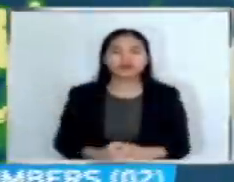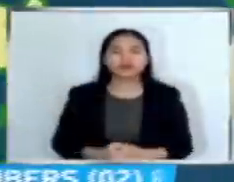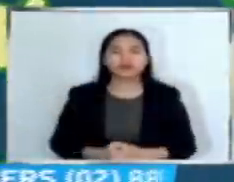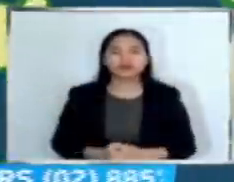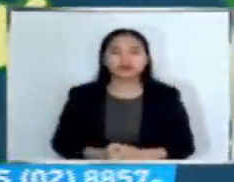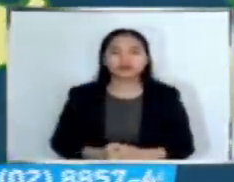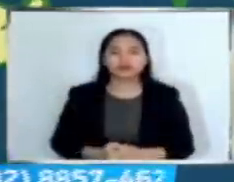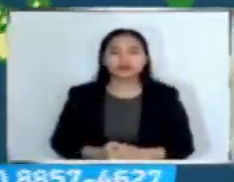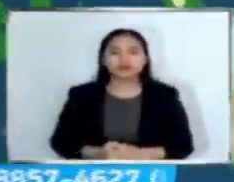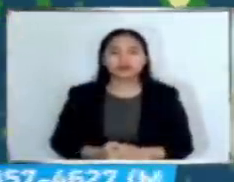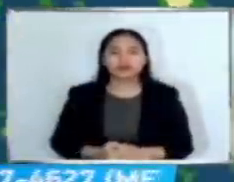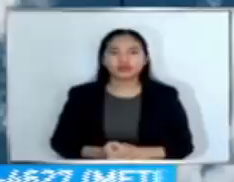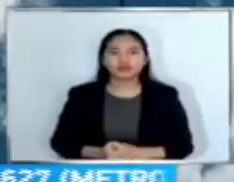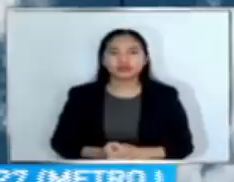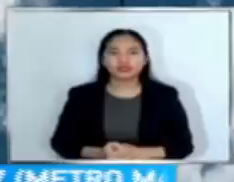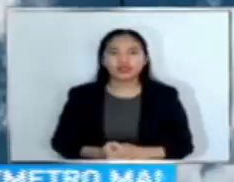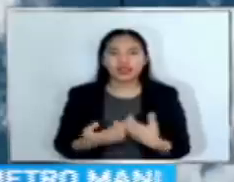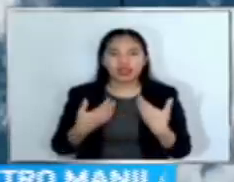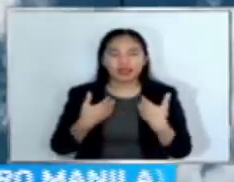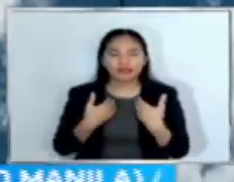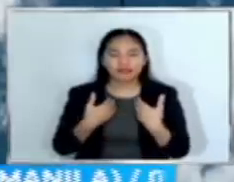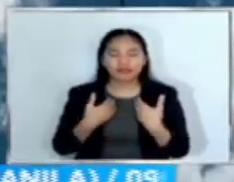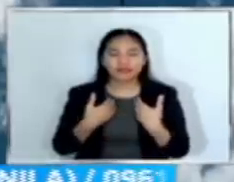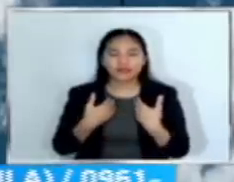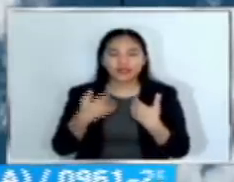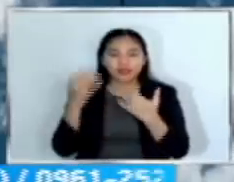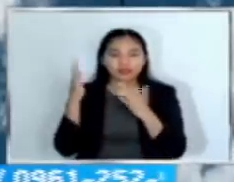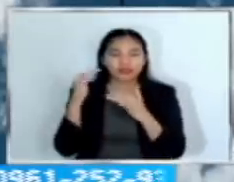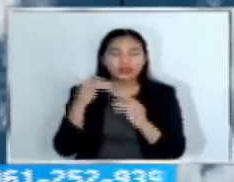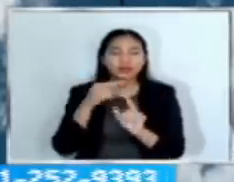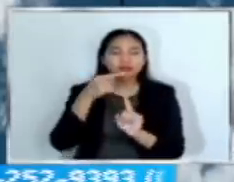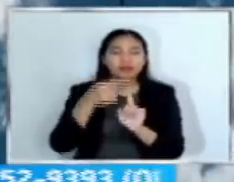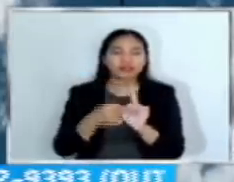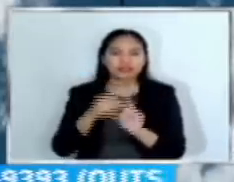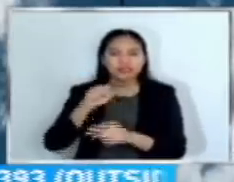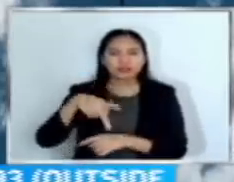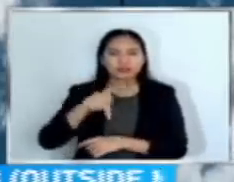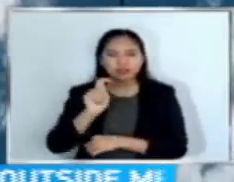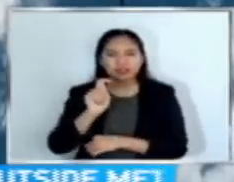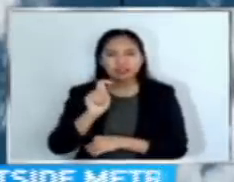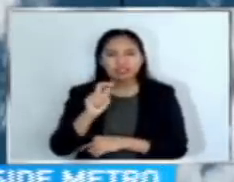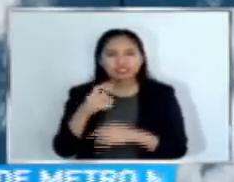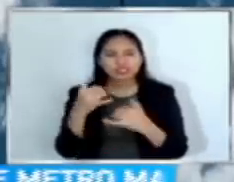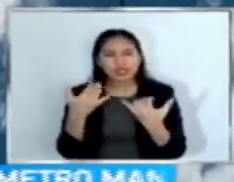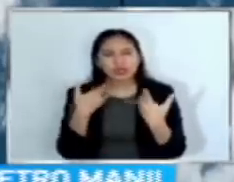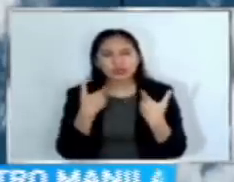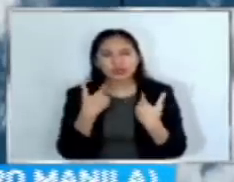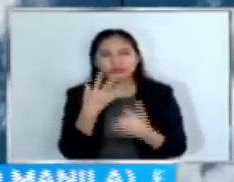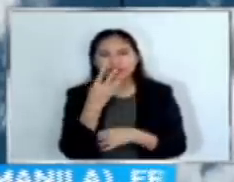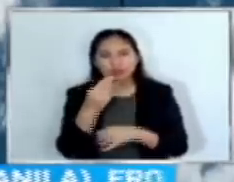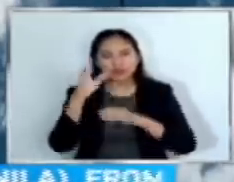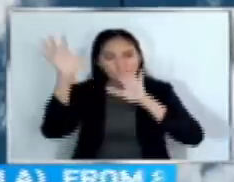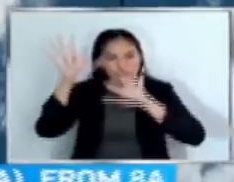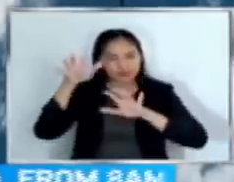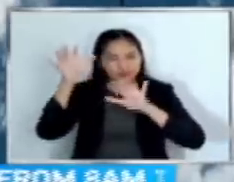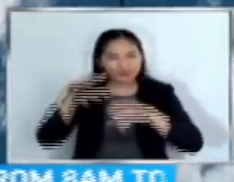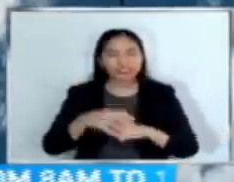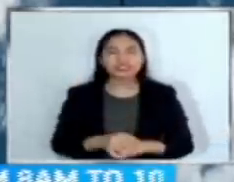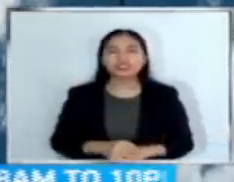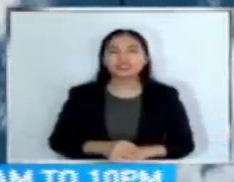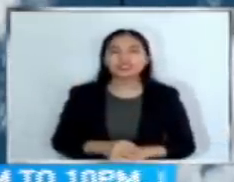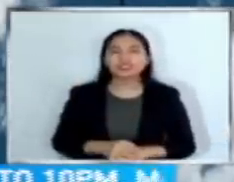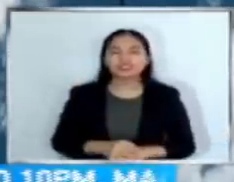ba tayong bagyo sa buwan ng Setyembre? Bakit tila madalang yung bagyo ngayong tag-ulan? Yes, Rafi, no? So